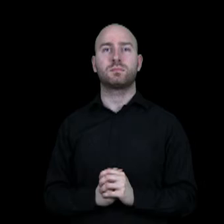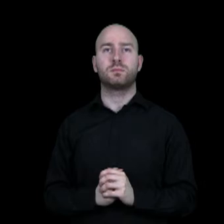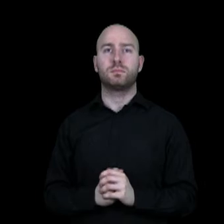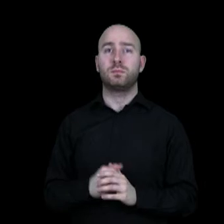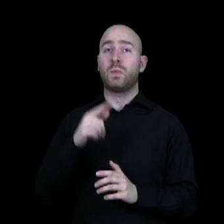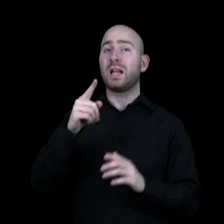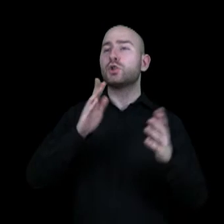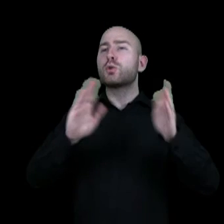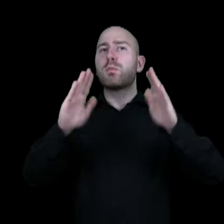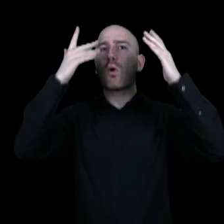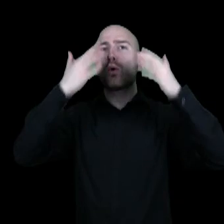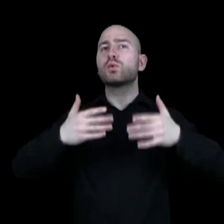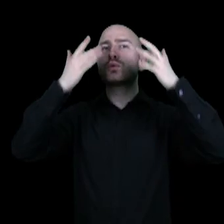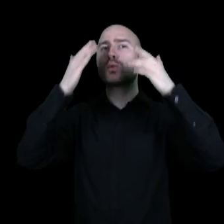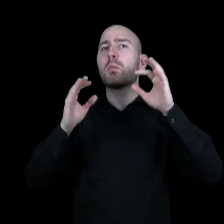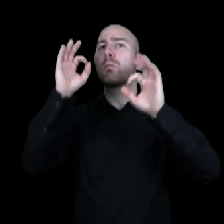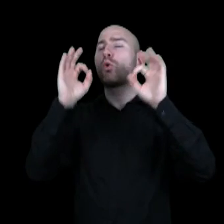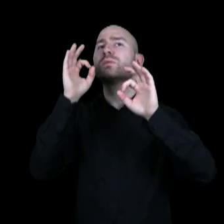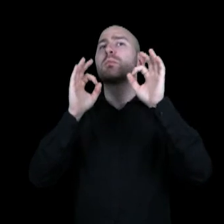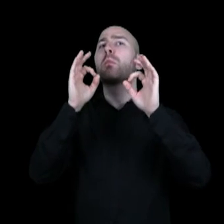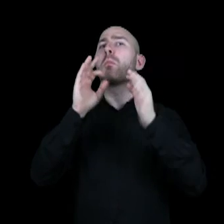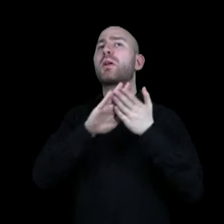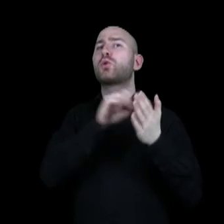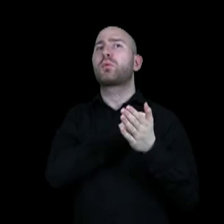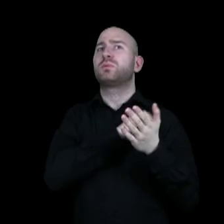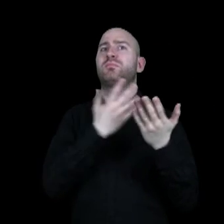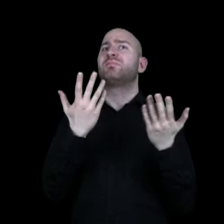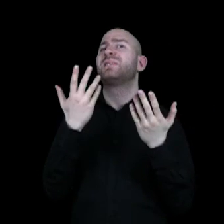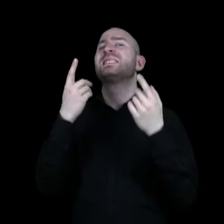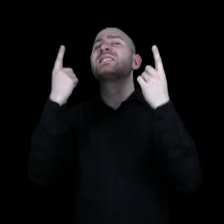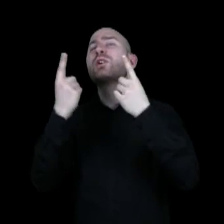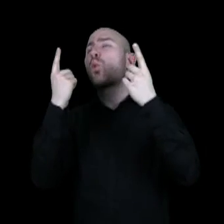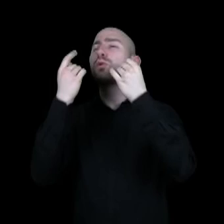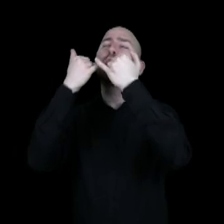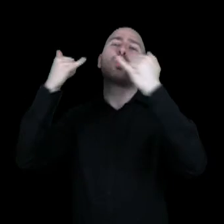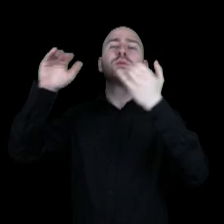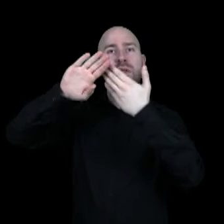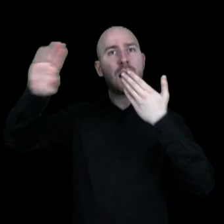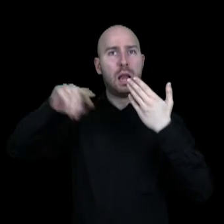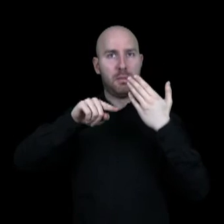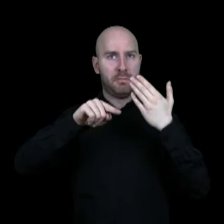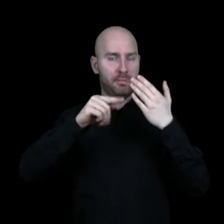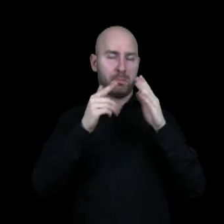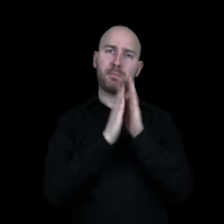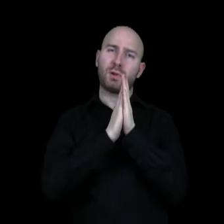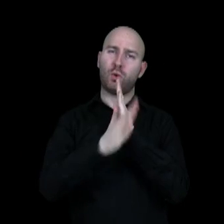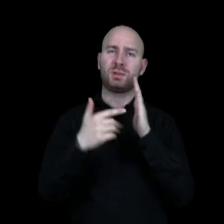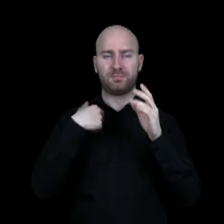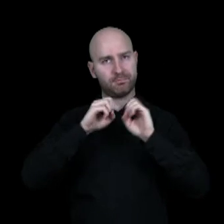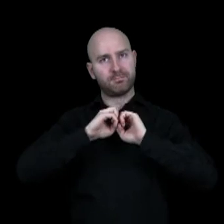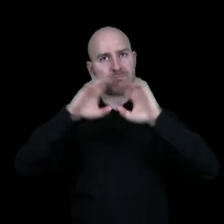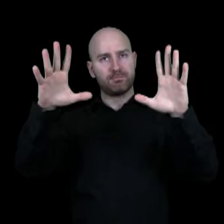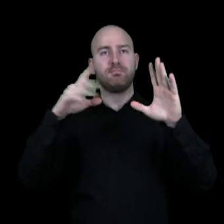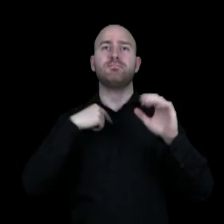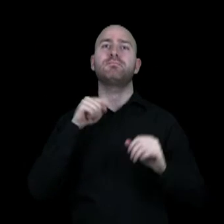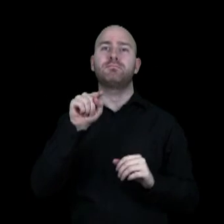to są bezrobotni metoda obliczania stopy bezrobocia choć obejmuje wiele wiele niuansów jest